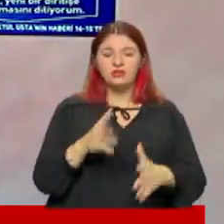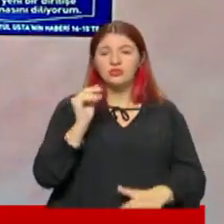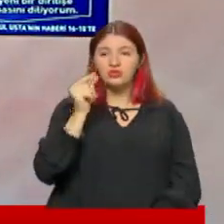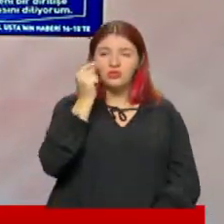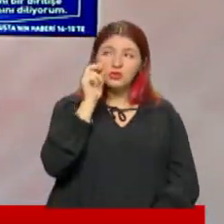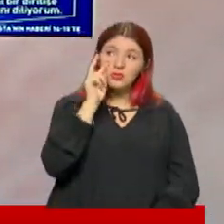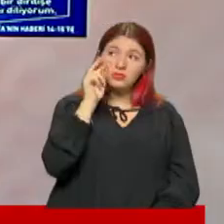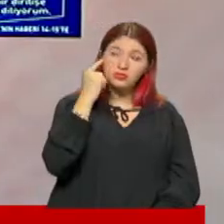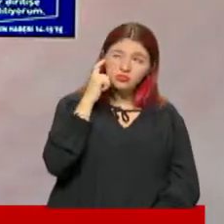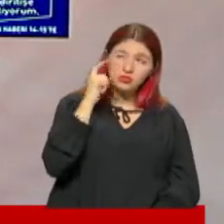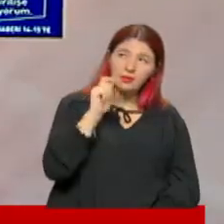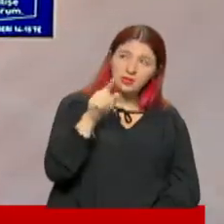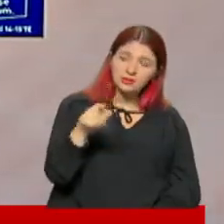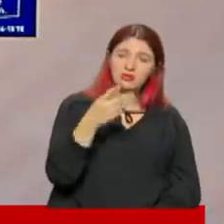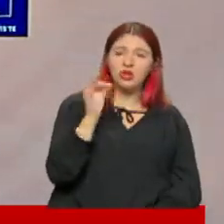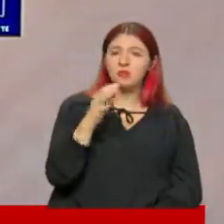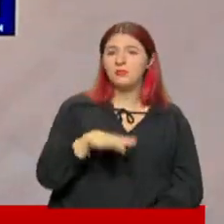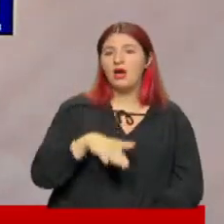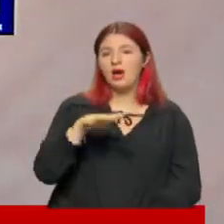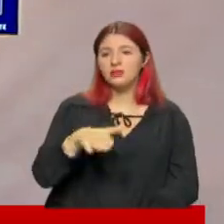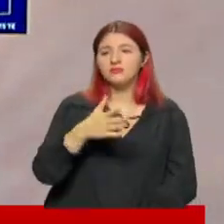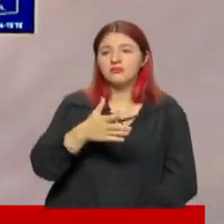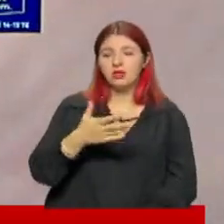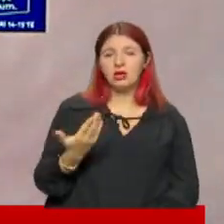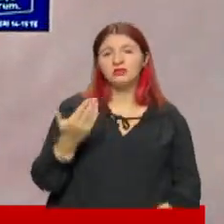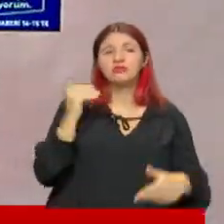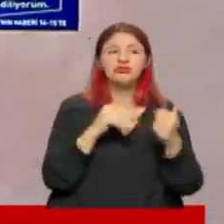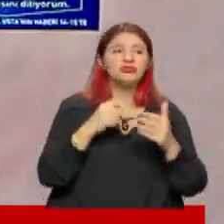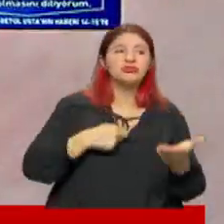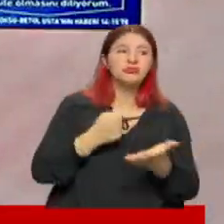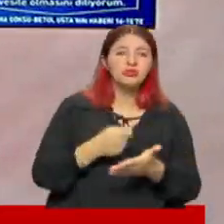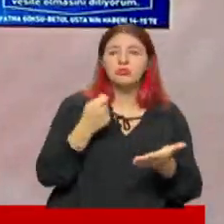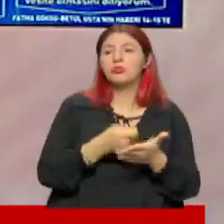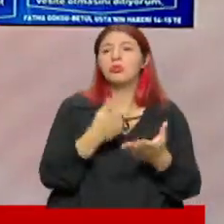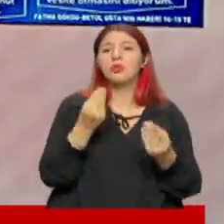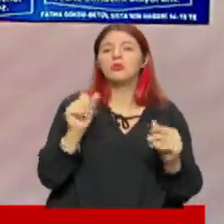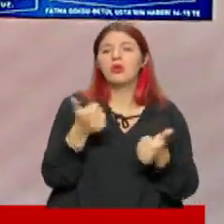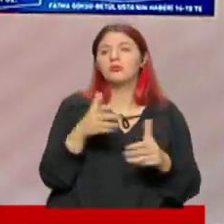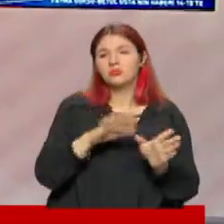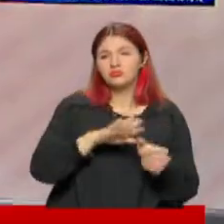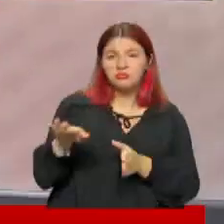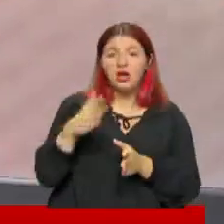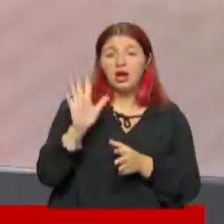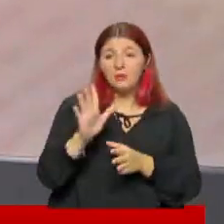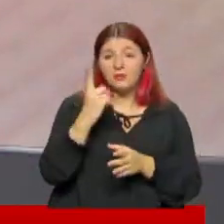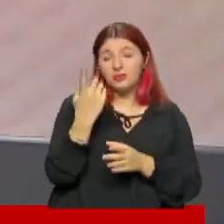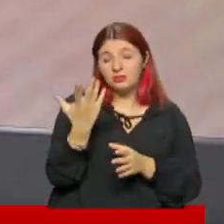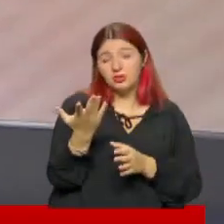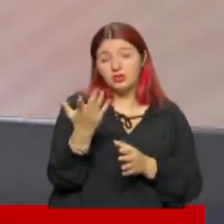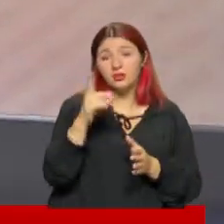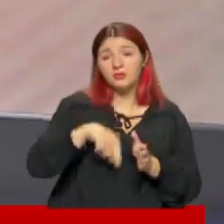arttığını göz önünde bulundurursak önemli bir adım hani seçim yatırımı olup olmamasına bakmaksızın ama bir yandan da tabii ki